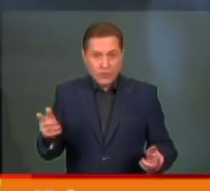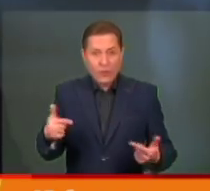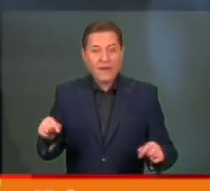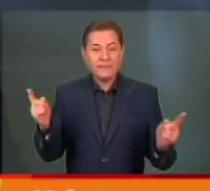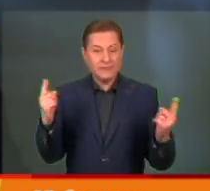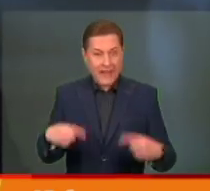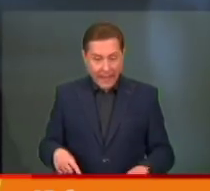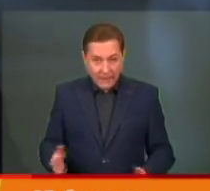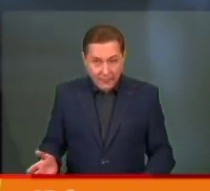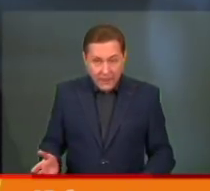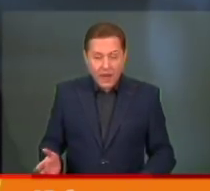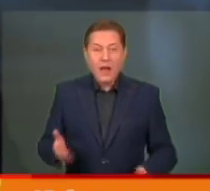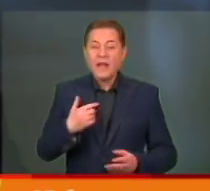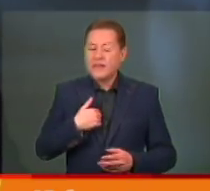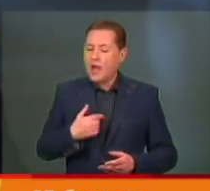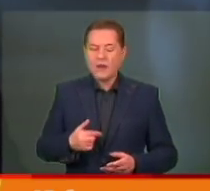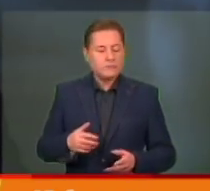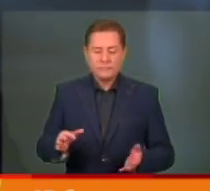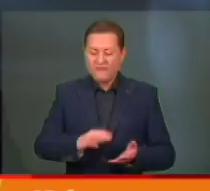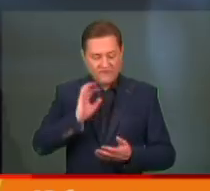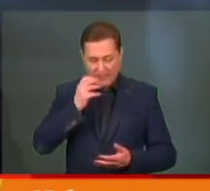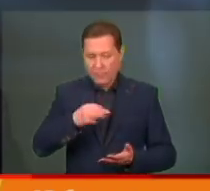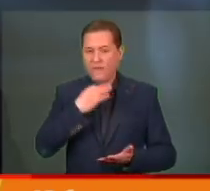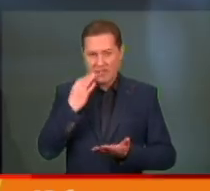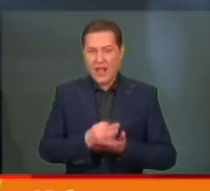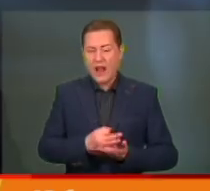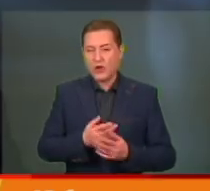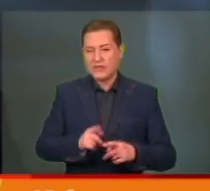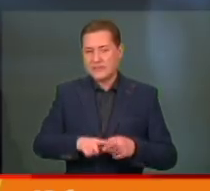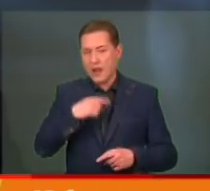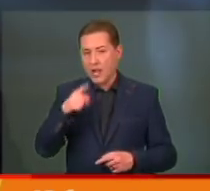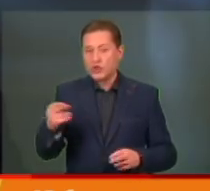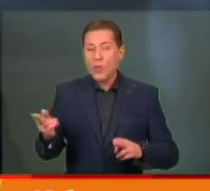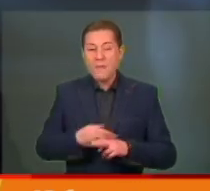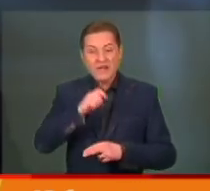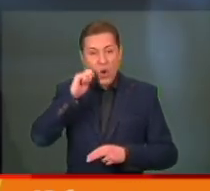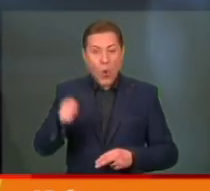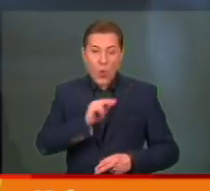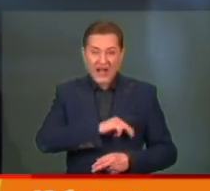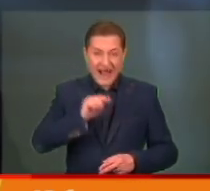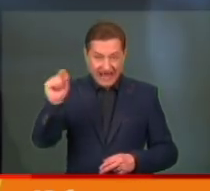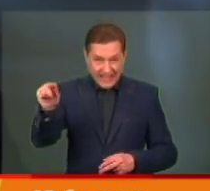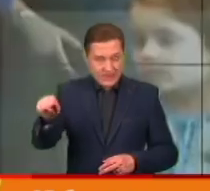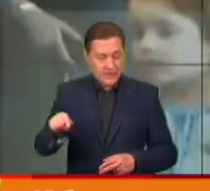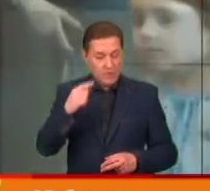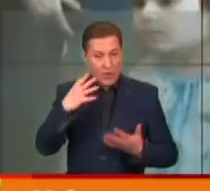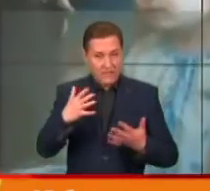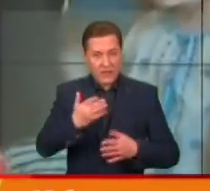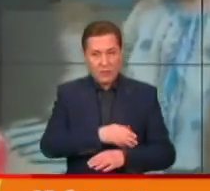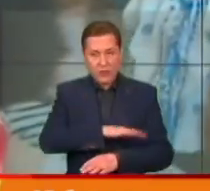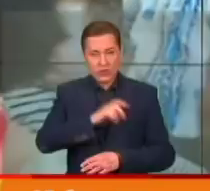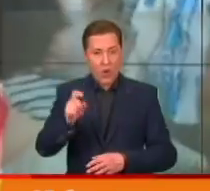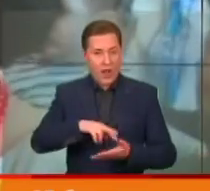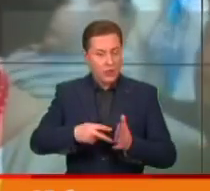це абсолютно відповідально кажу. Без українців уявити польську економіку неможливо.